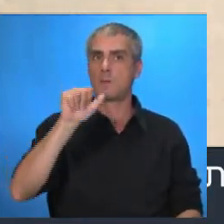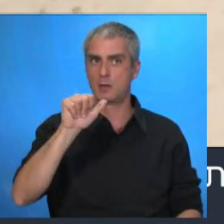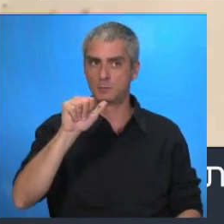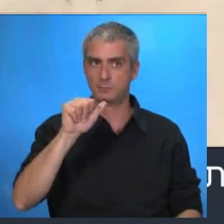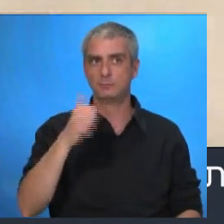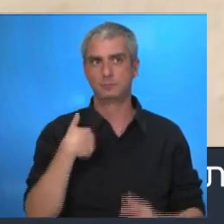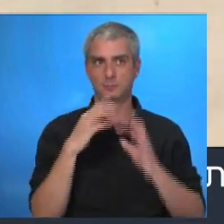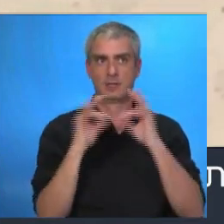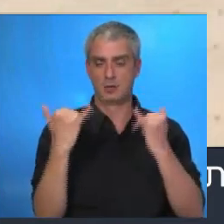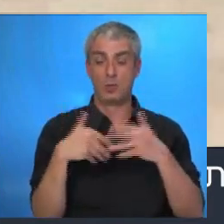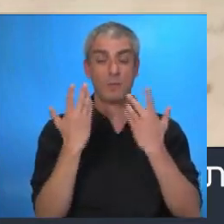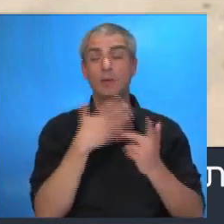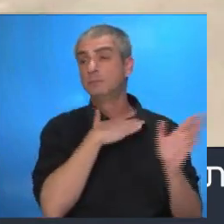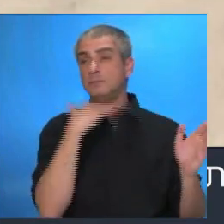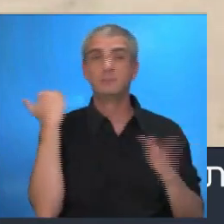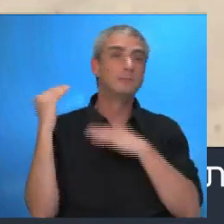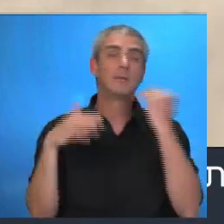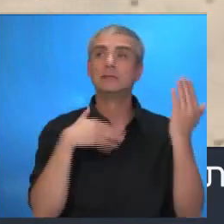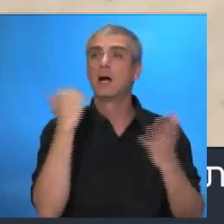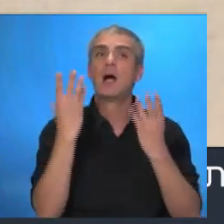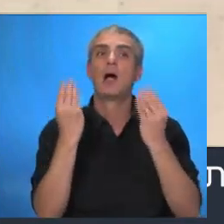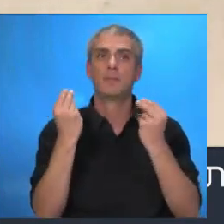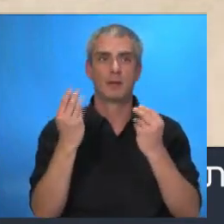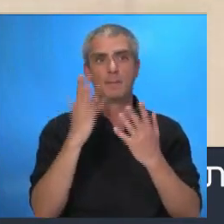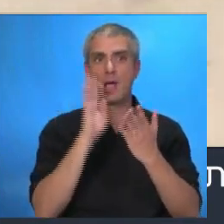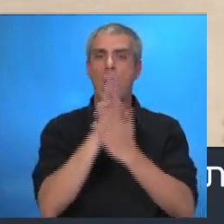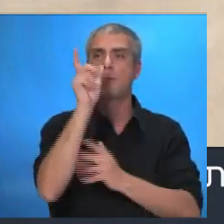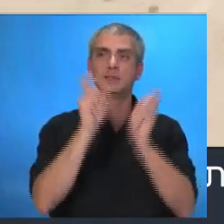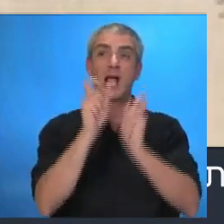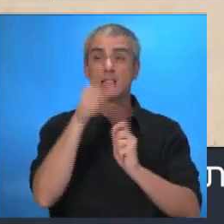this morning with massacre.